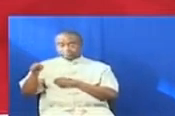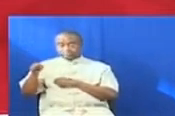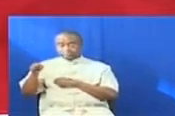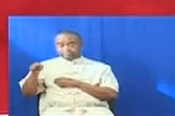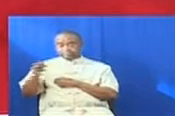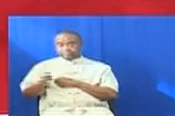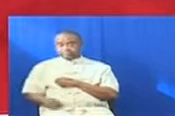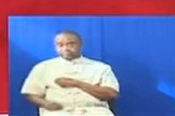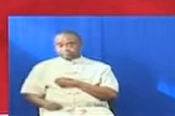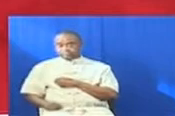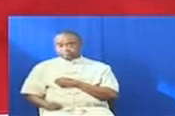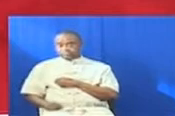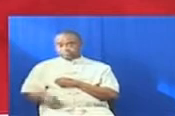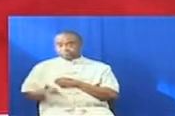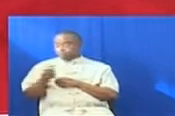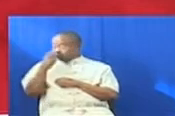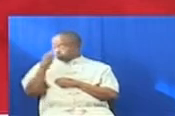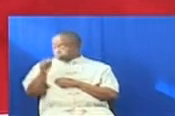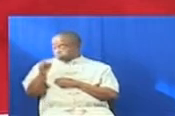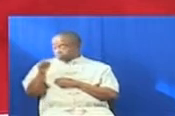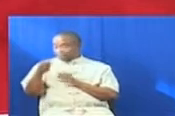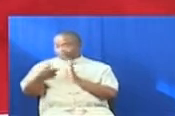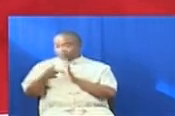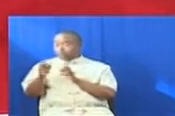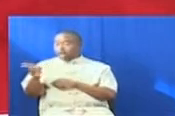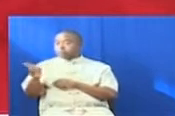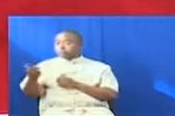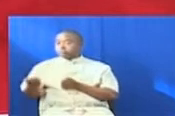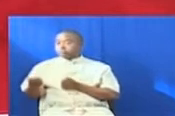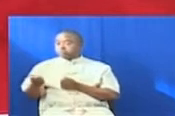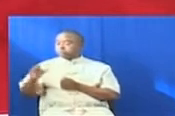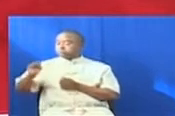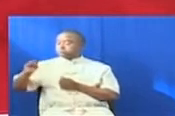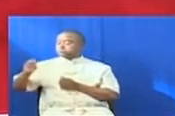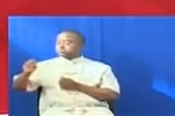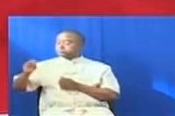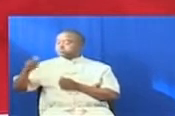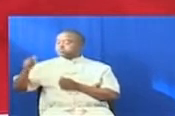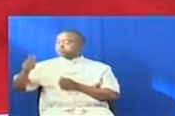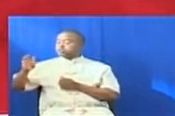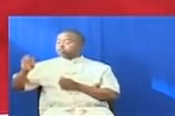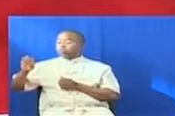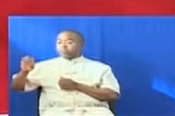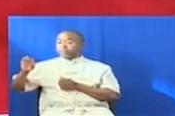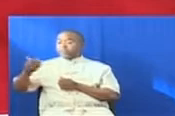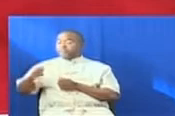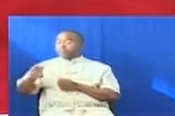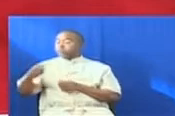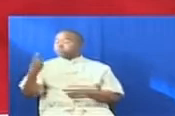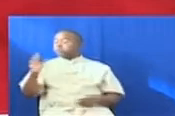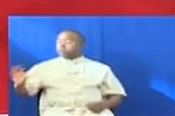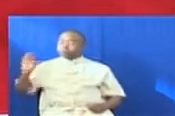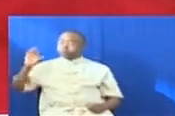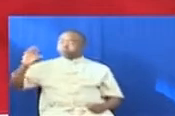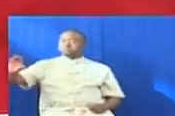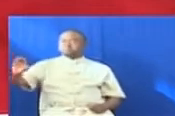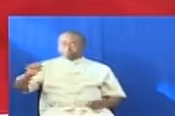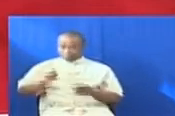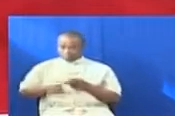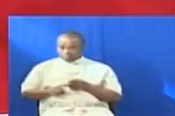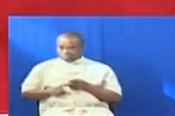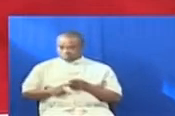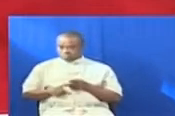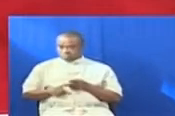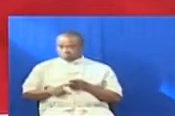naibu spika, utakuta halmashauri ya, kwa mfano halmashauri ya Songwe imepelekewa zaidi ya bilioni 1. Halmashauri nyingine